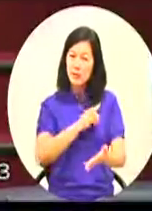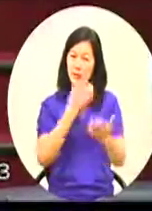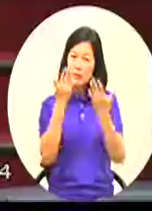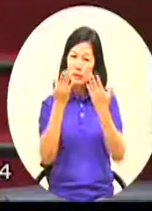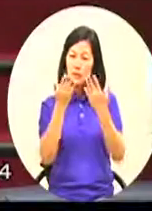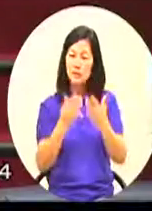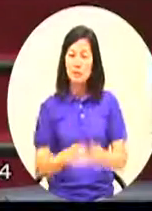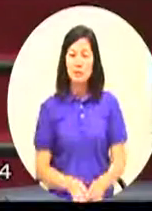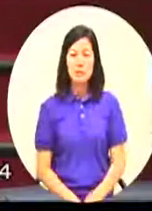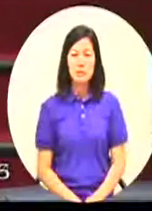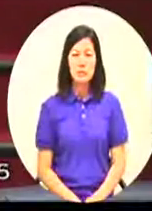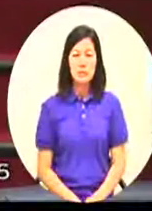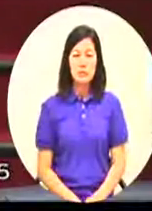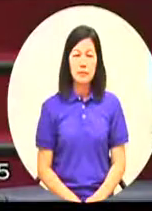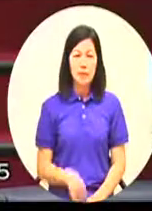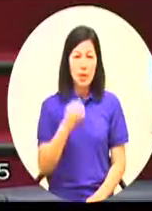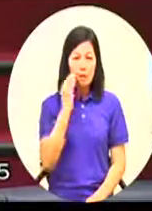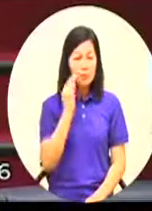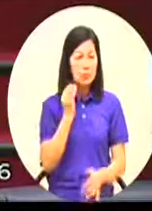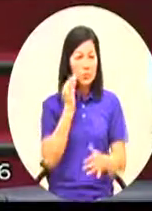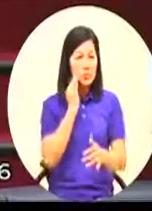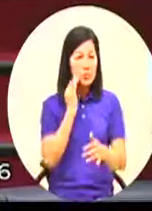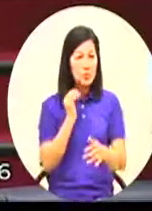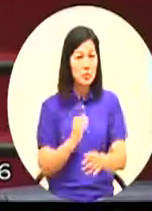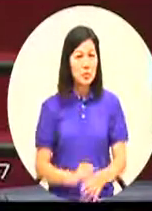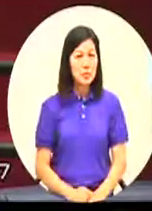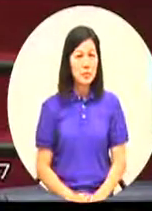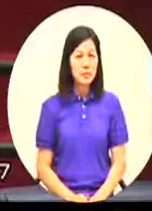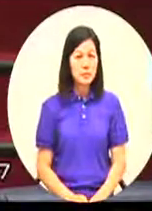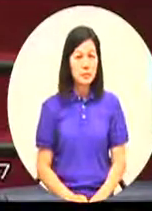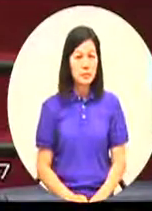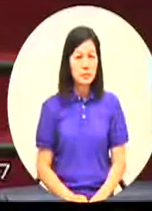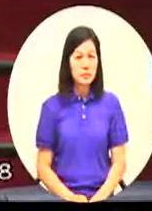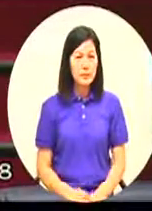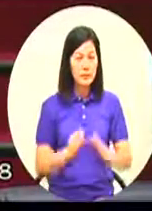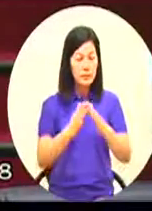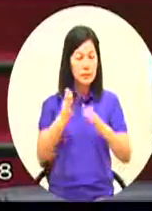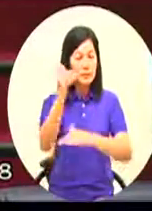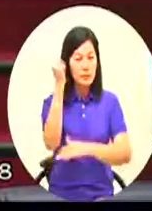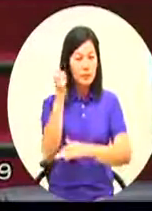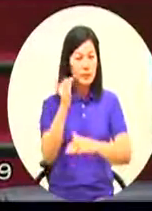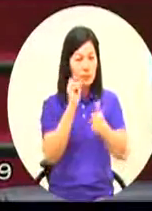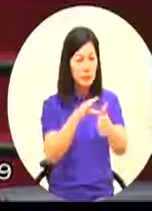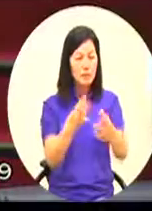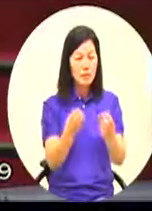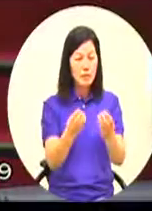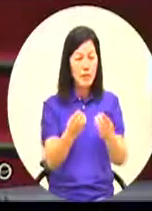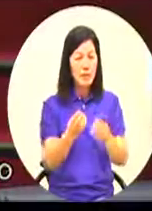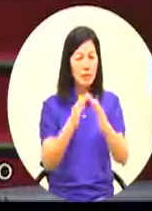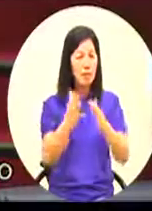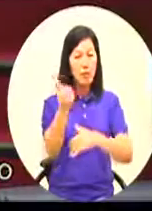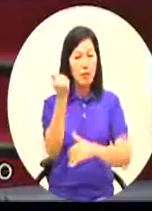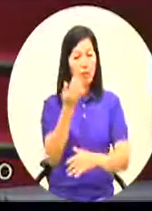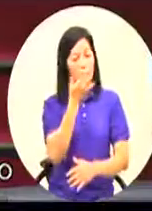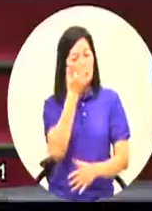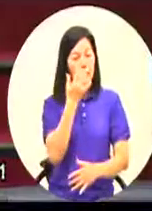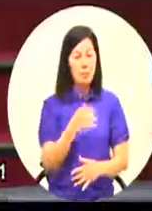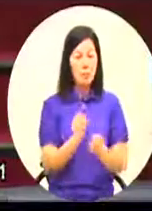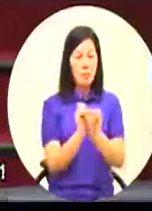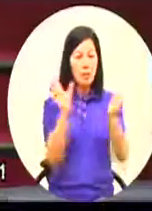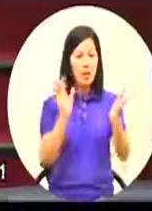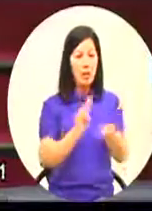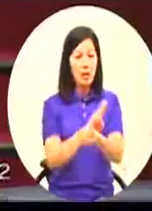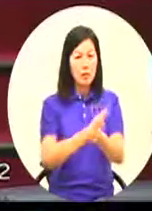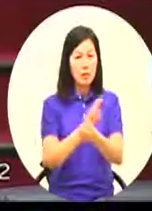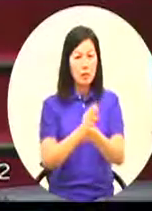信，如果我没有告诉市长的话，也许市长你不晓得。我们茂林原来是受